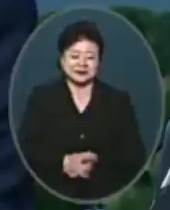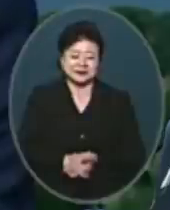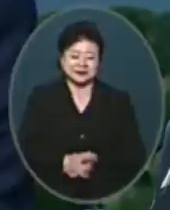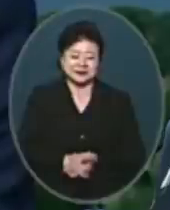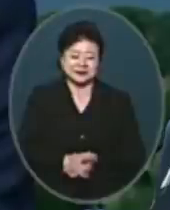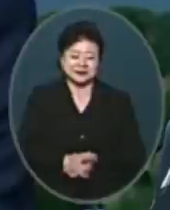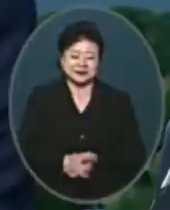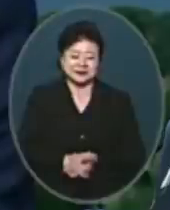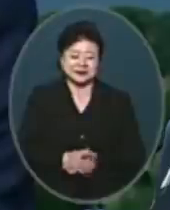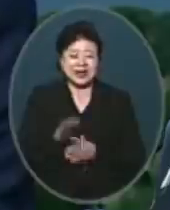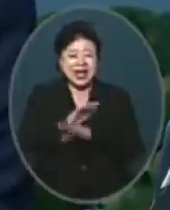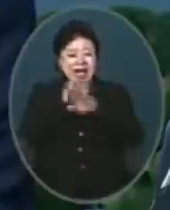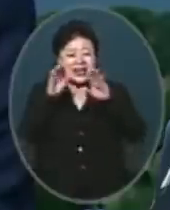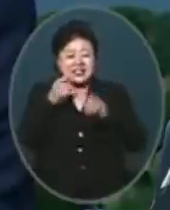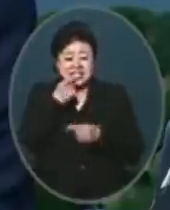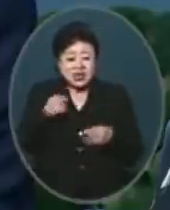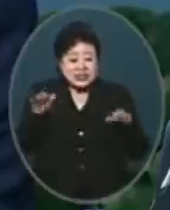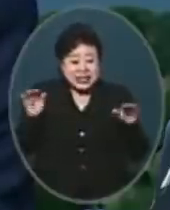하늘의 천사들도 다